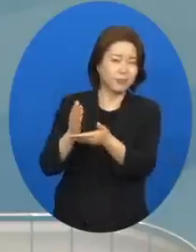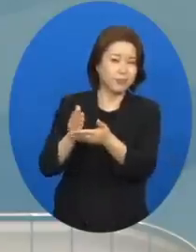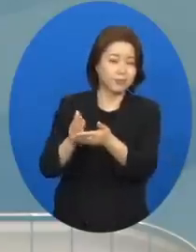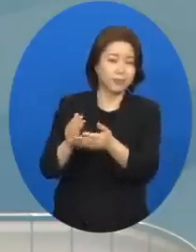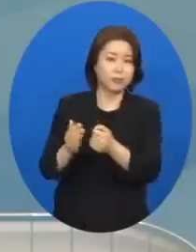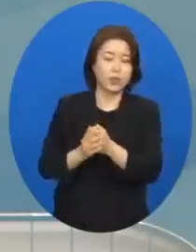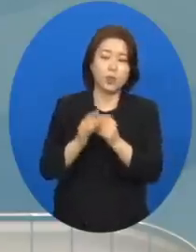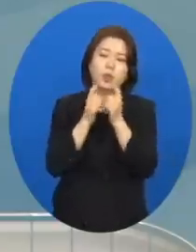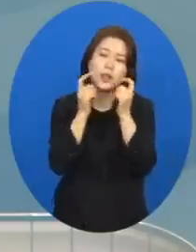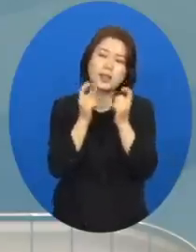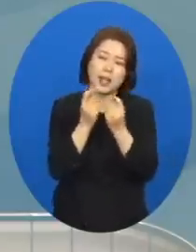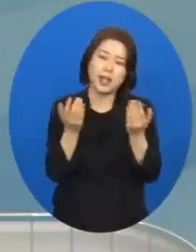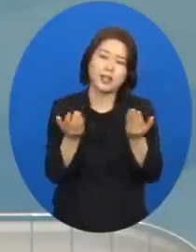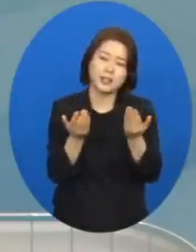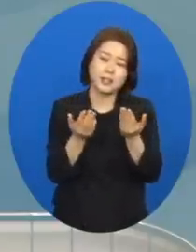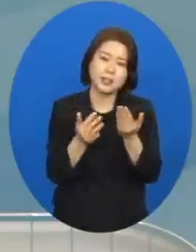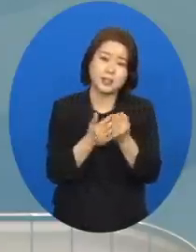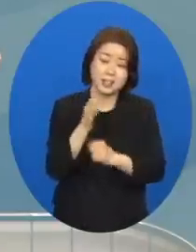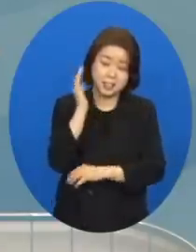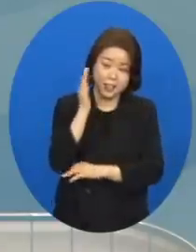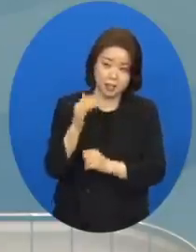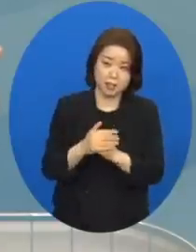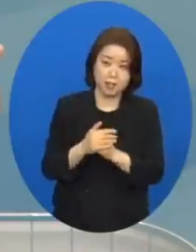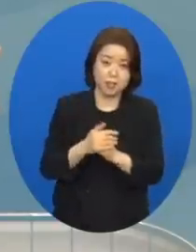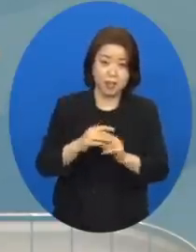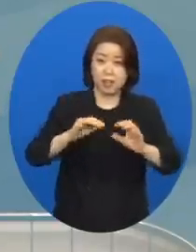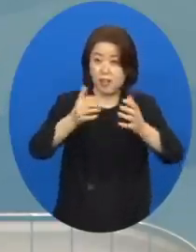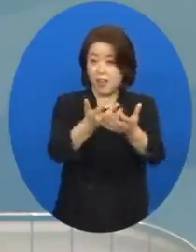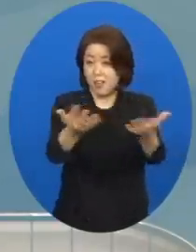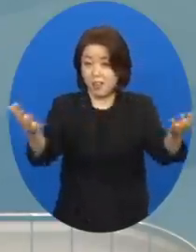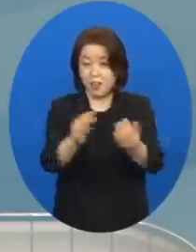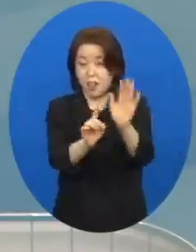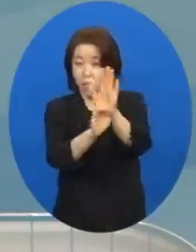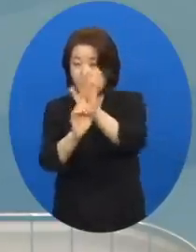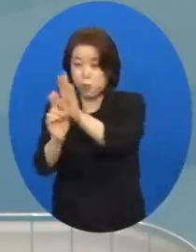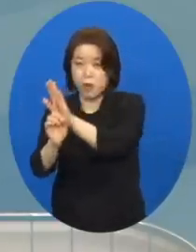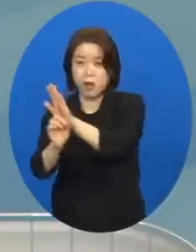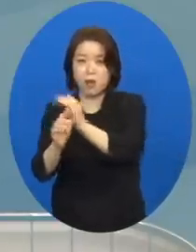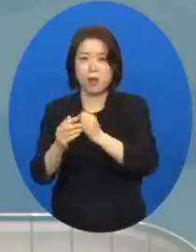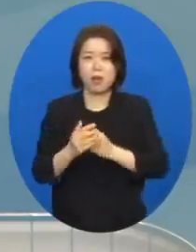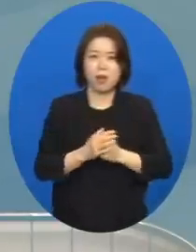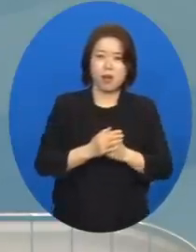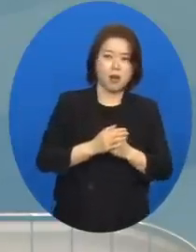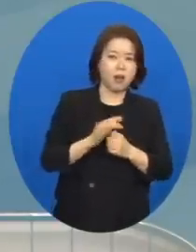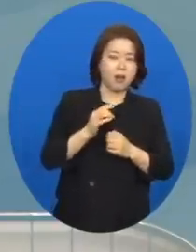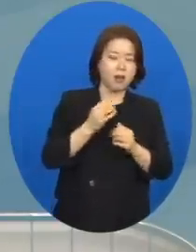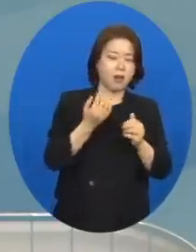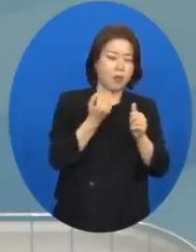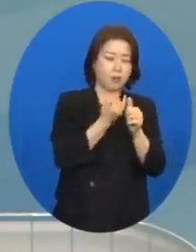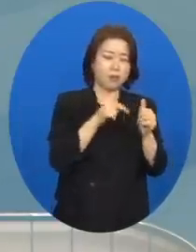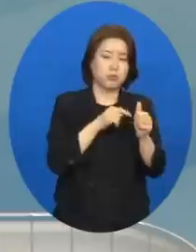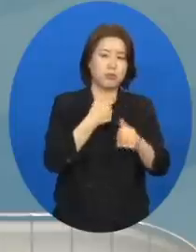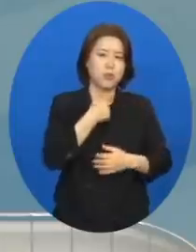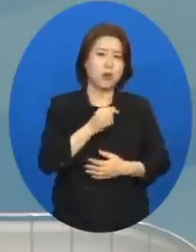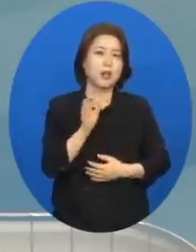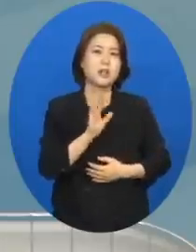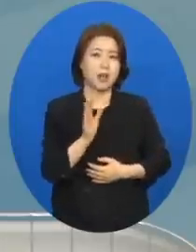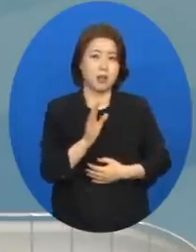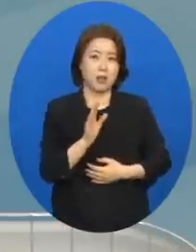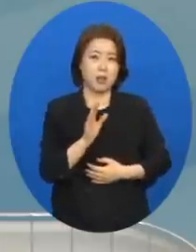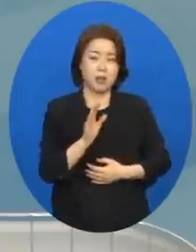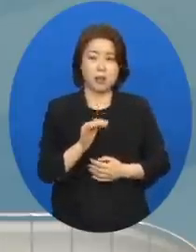우리 개인적인 이야기를 사람들에게 알리는 것이 그들에게는 원하지 않는다고.